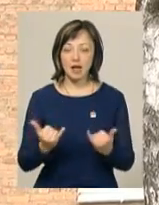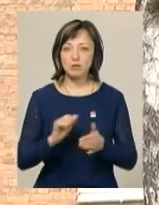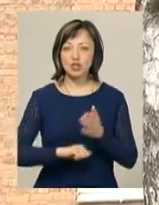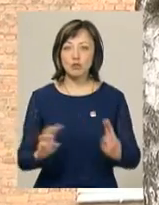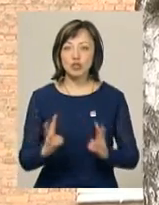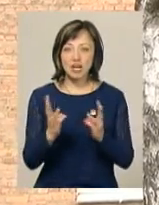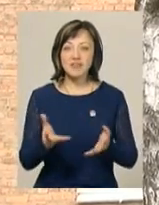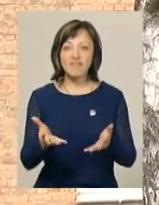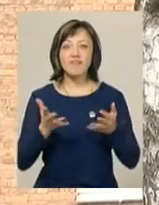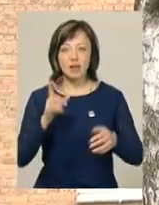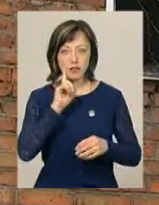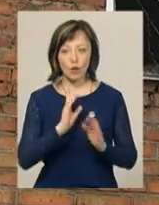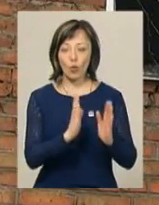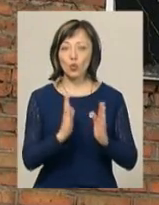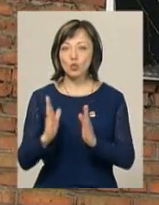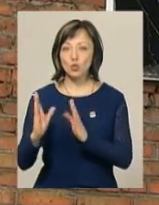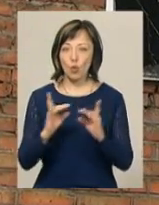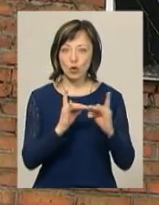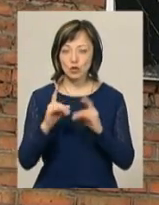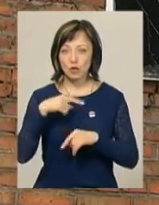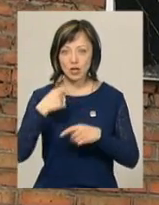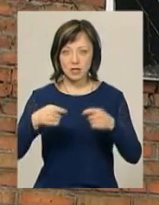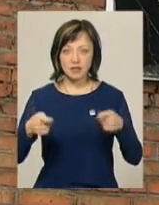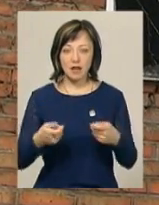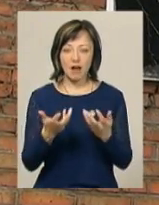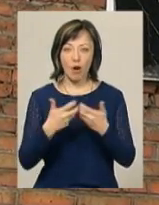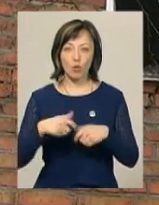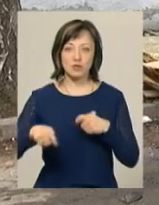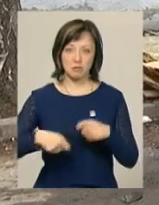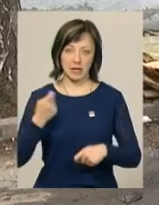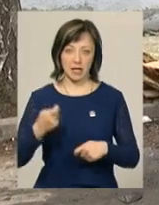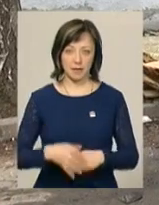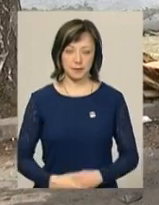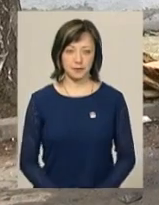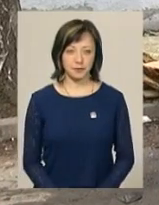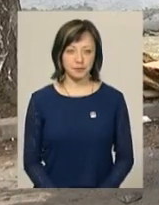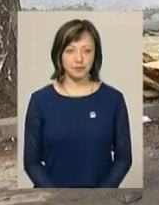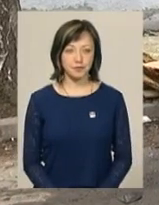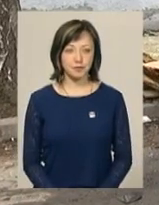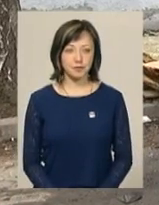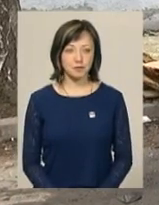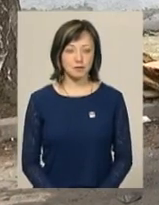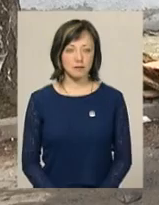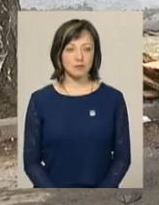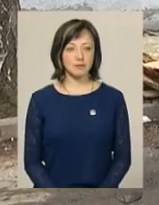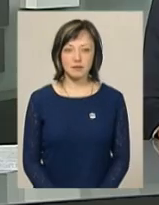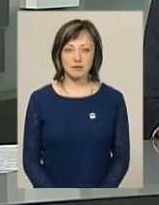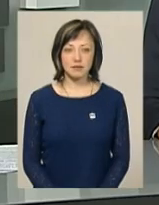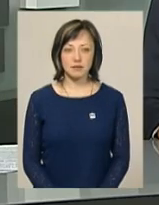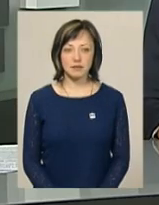причини пожежі встановлюються. В гуртожитку, каже його завідувачка, рахують збитки. Надія Драганчук, Володимир Паламар, новини Поділля Центр.